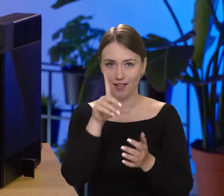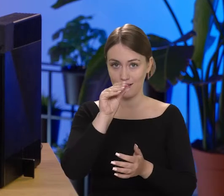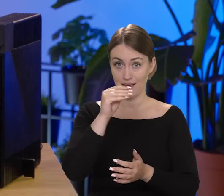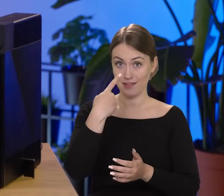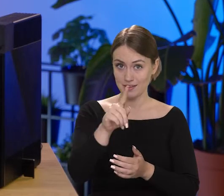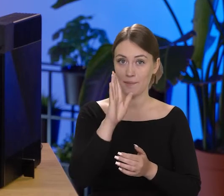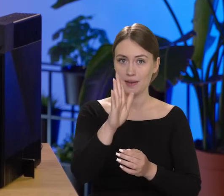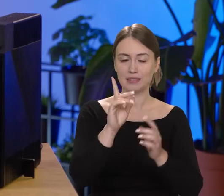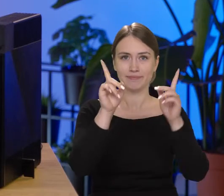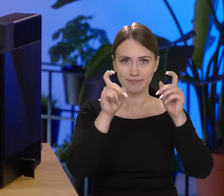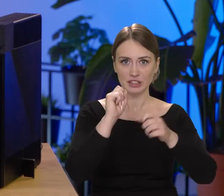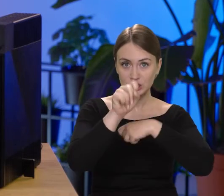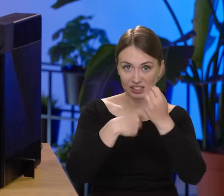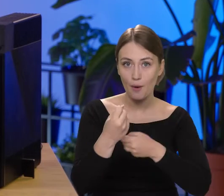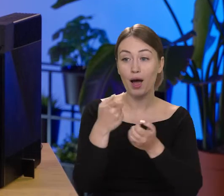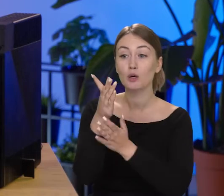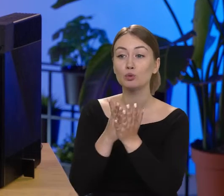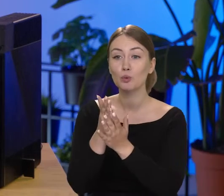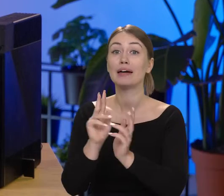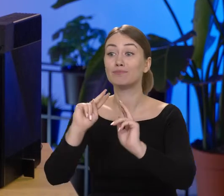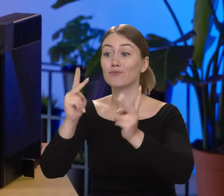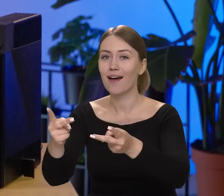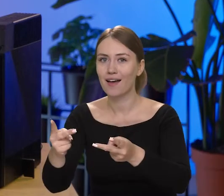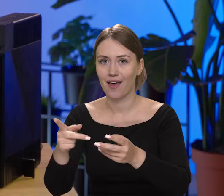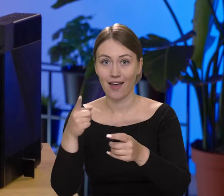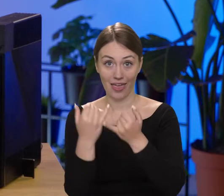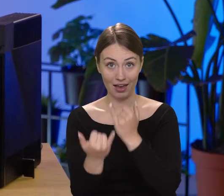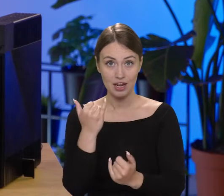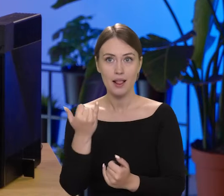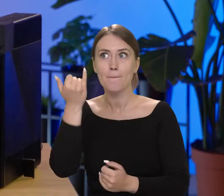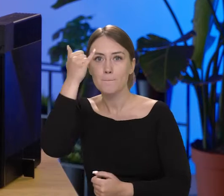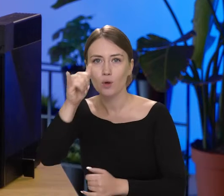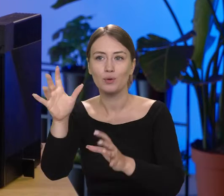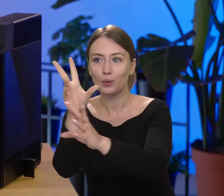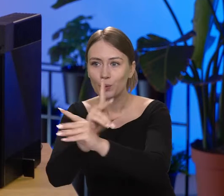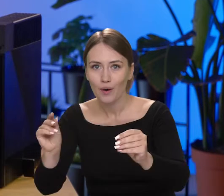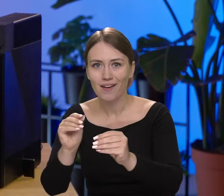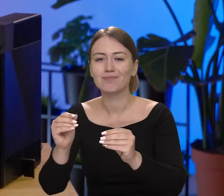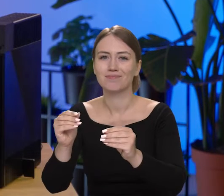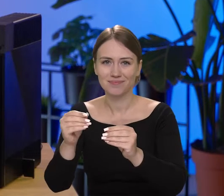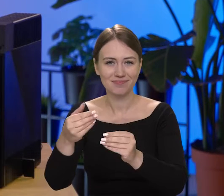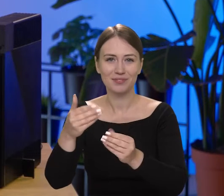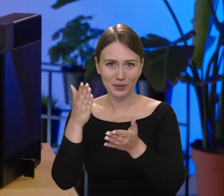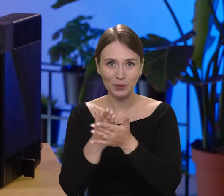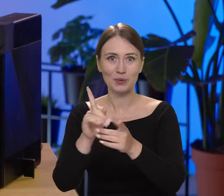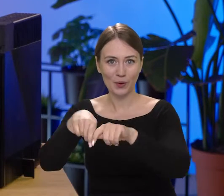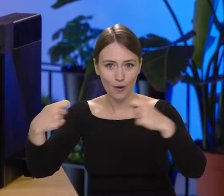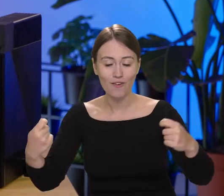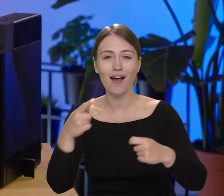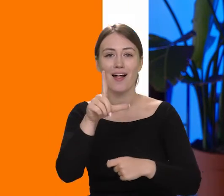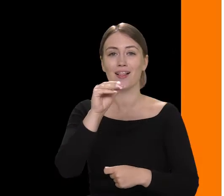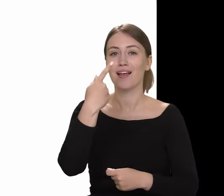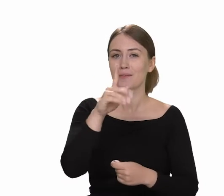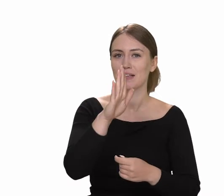i poinformują o stanie usługi. Jeśli błąd zniknie, diody znów się wyłączą zgodnie z ustawionym